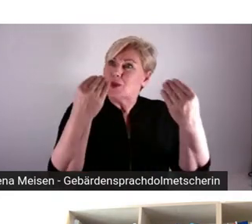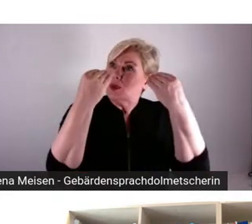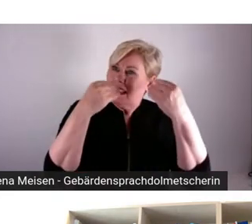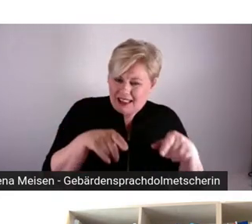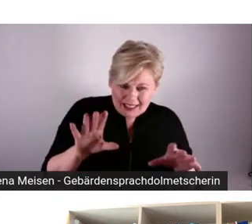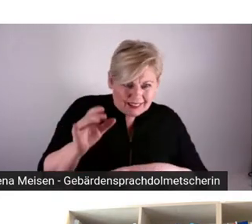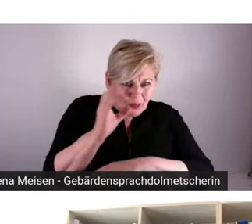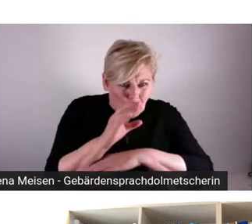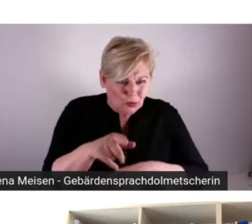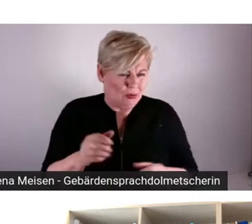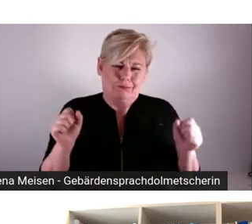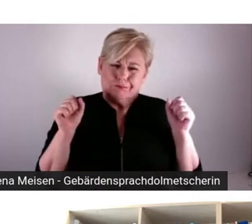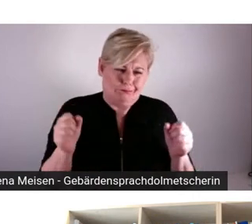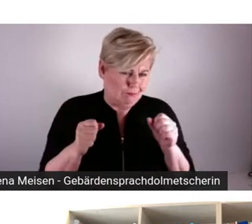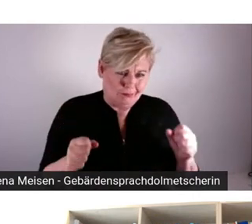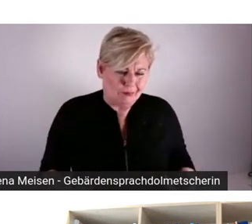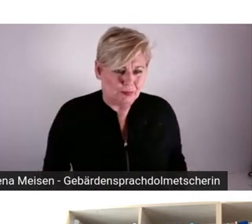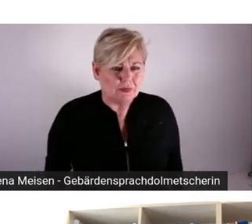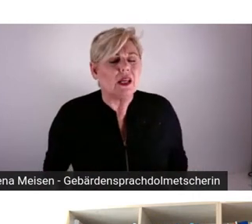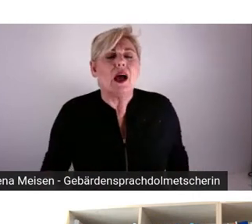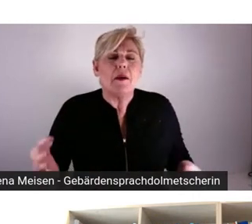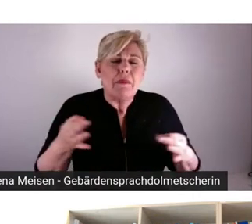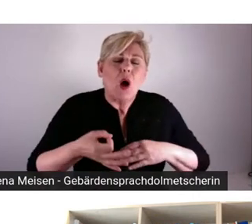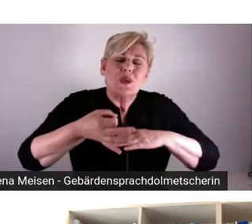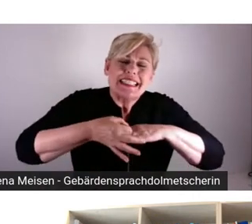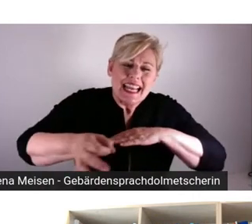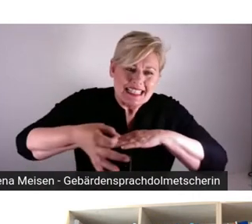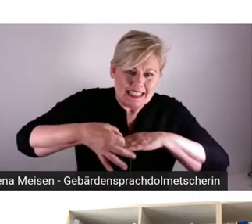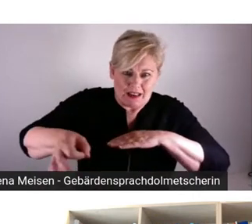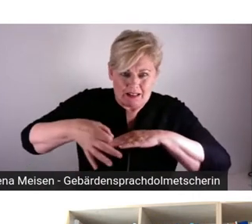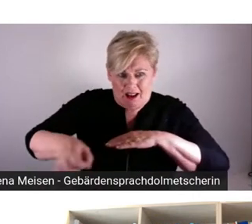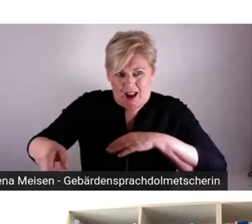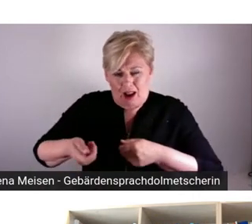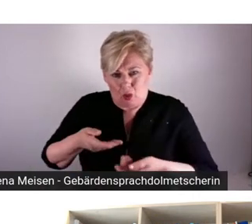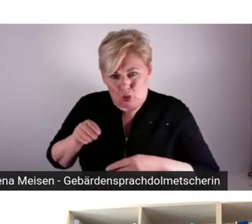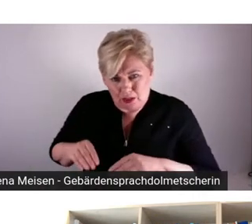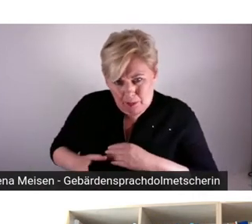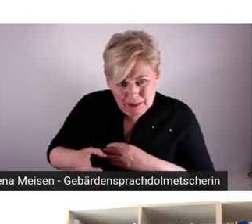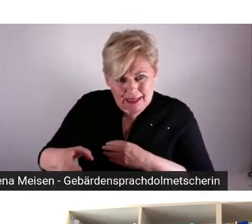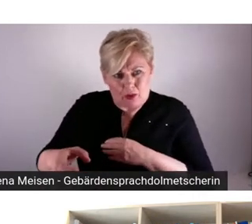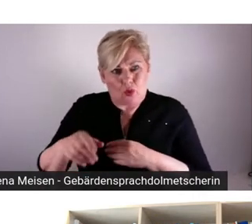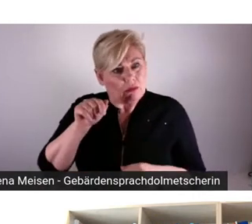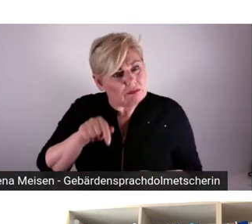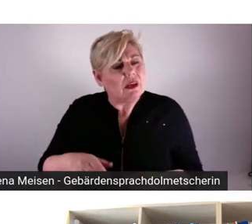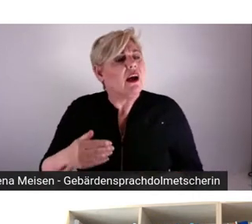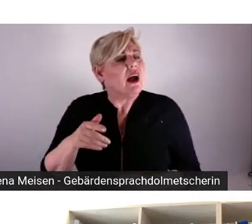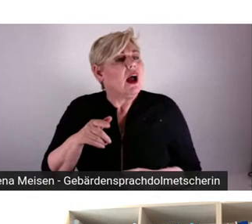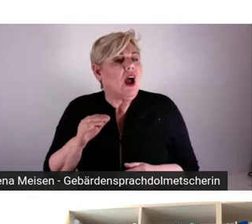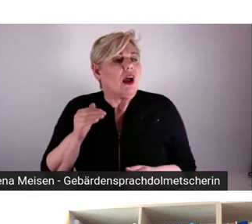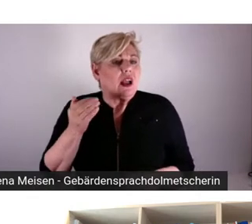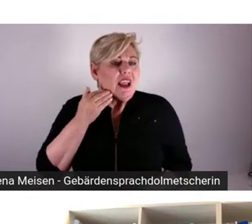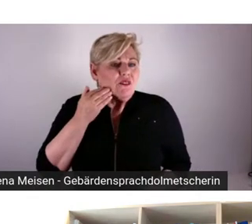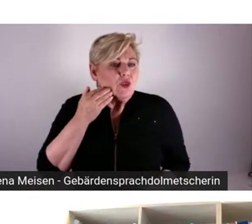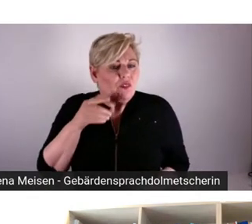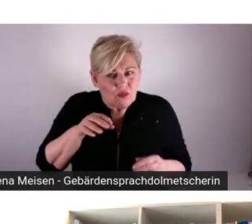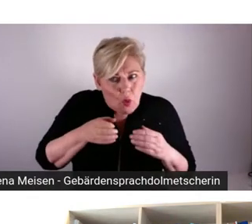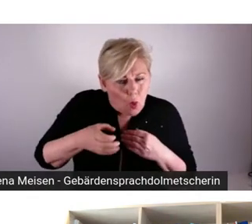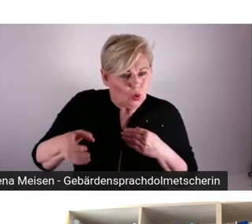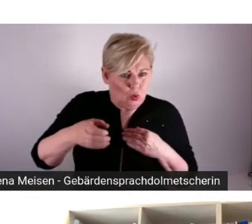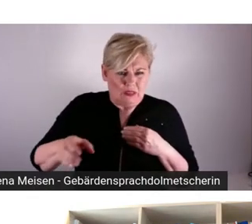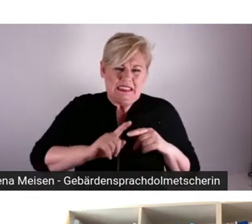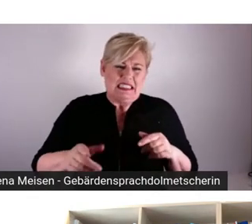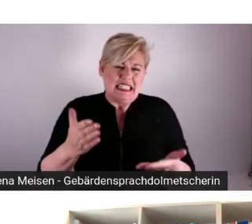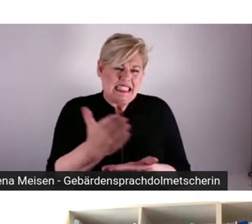heißt, also, wir brauchen dringend die dezentrale Unterbringung von Geflüchteten in Wohnungen und nicht dauerhaft in den